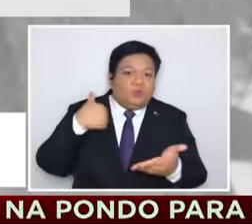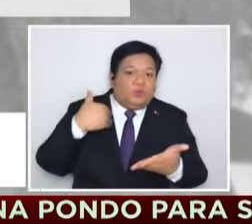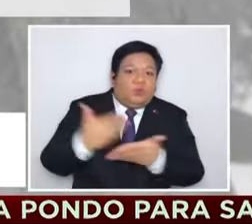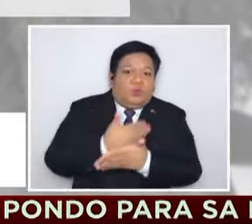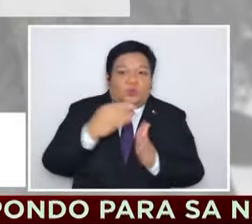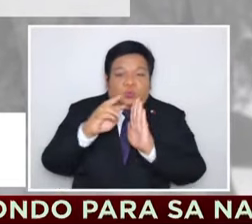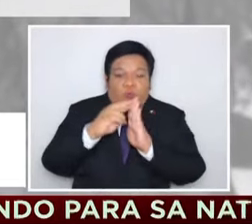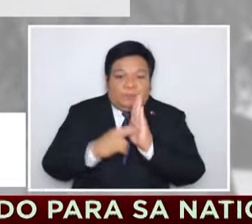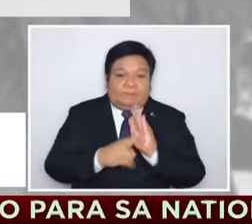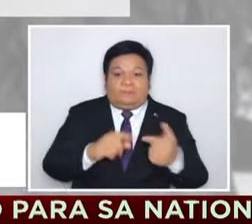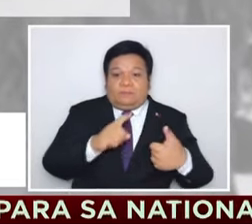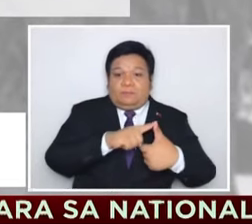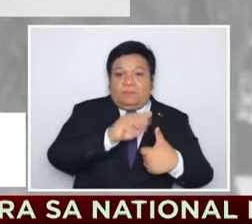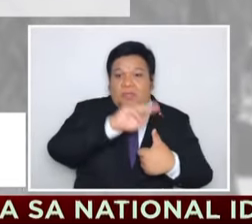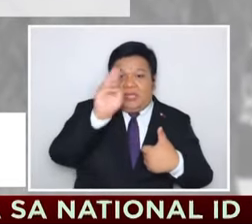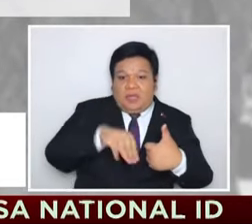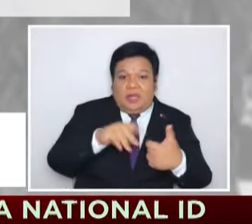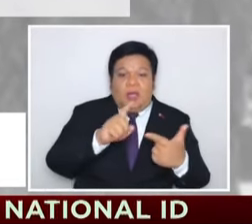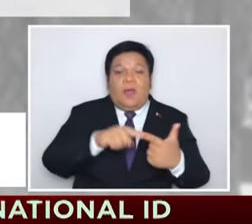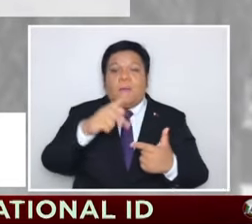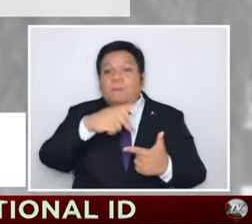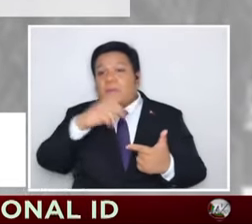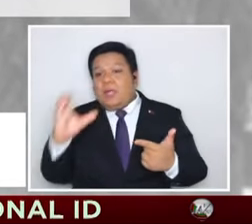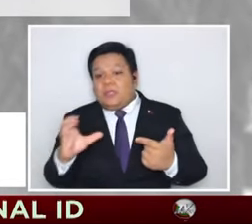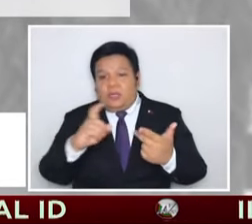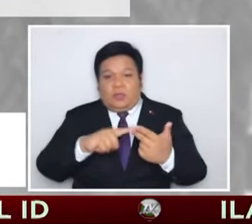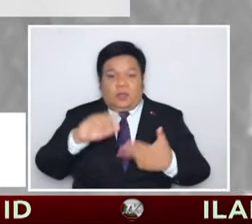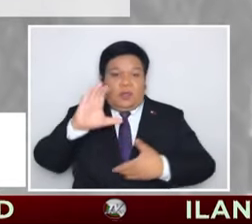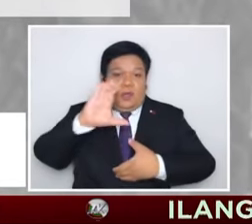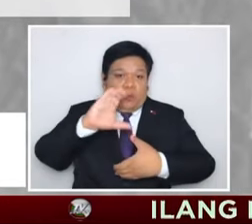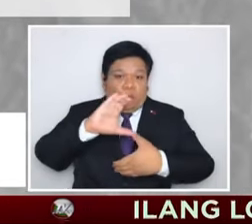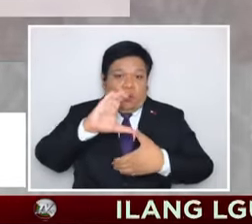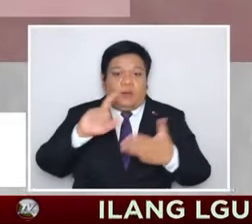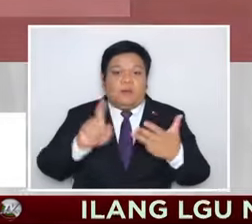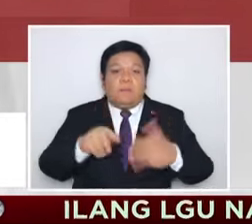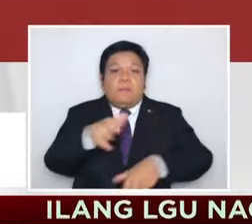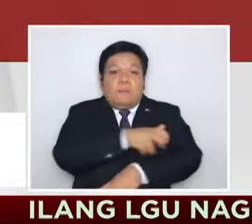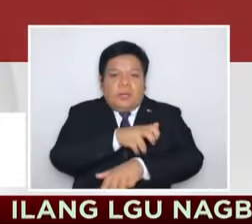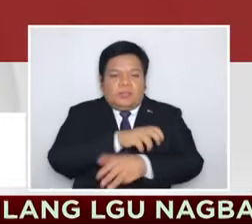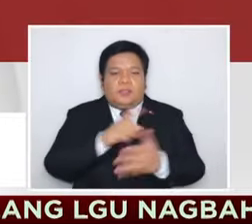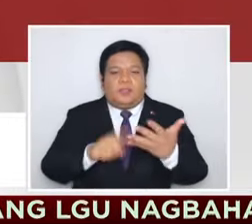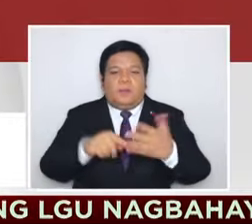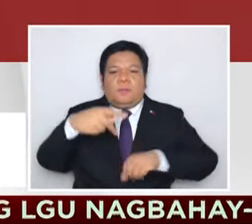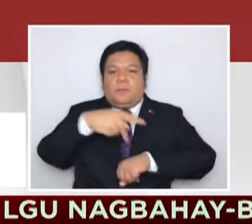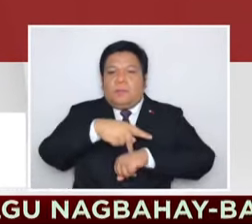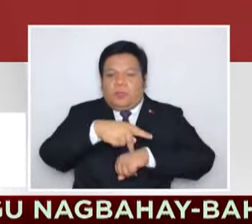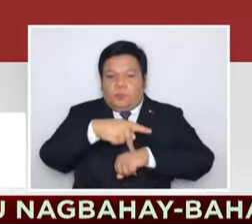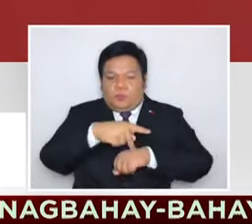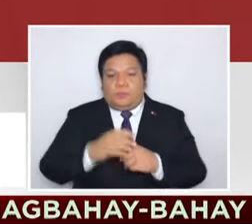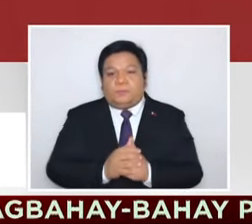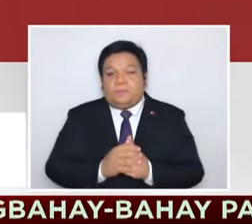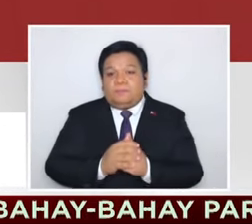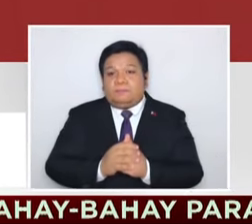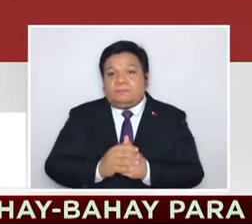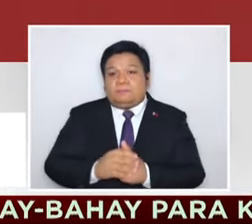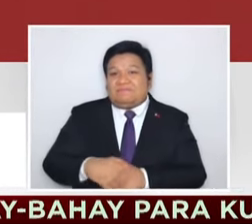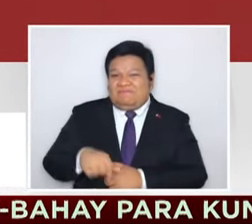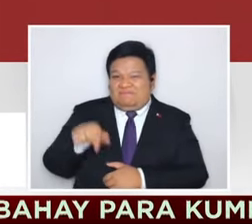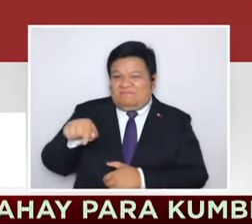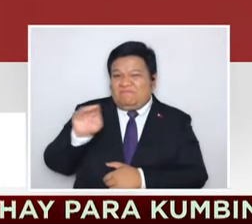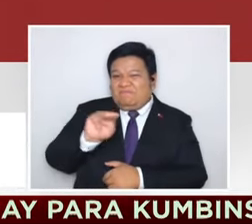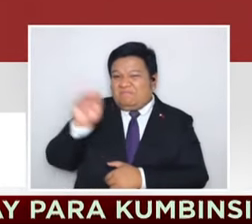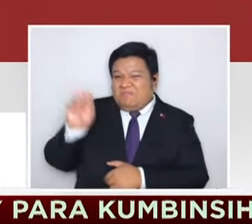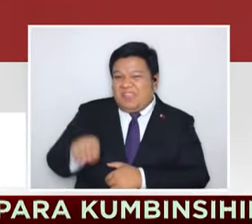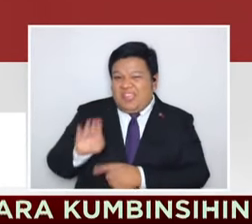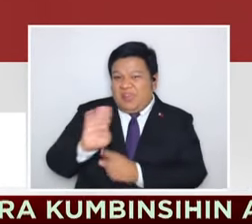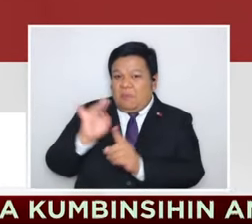Manila, Pasay, Caloocan, Makati at Pateros. Ayon sa Manila Barangay Bureau, di naman